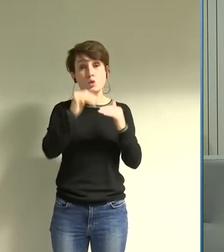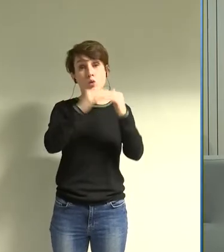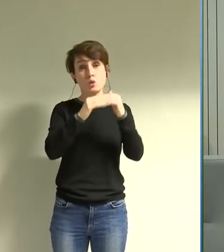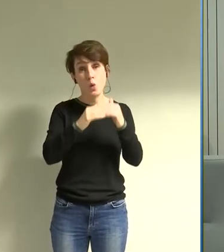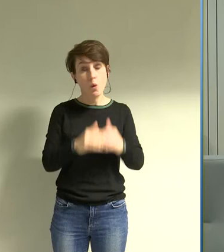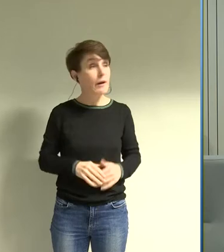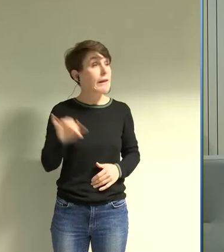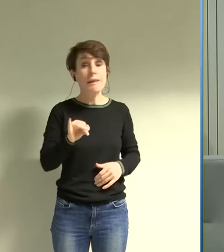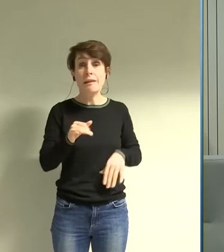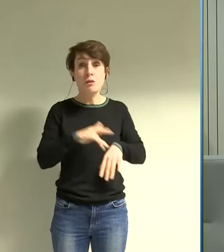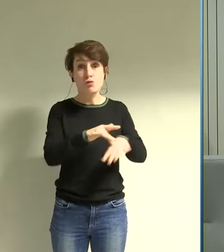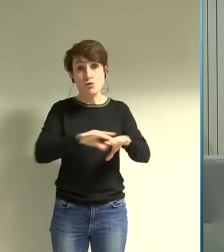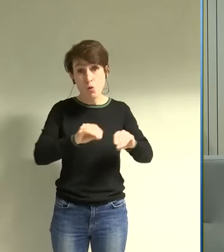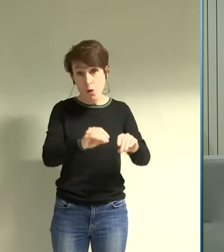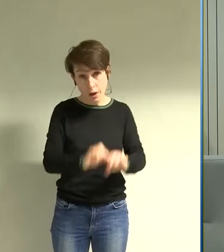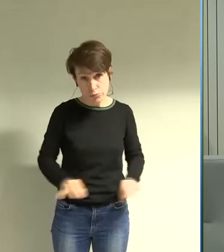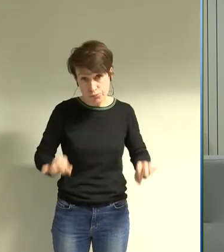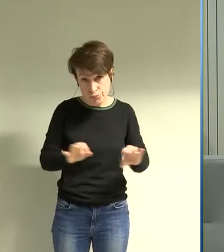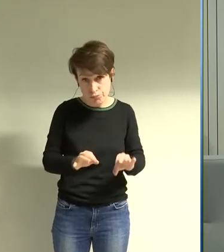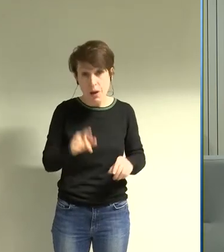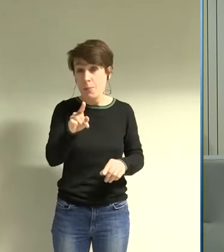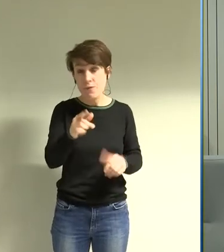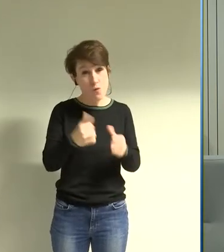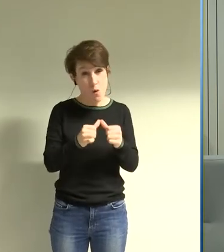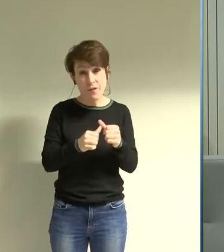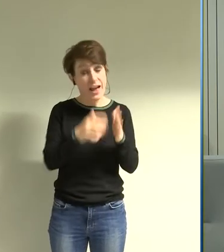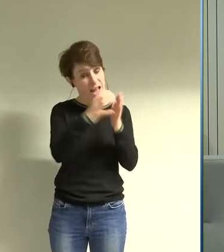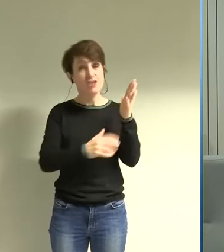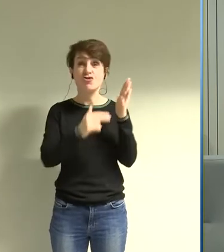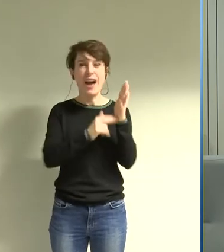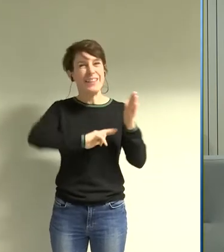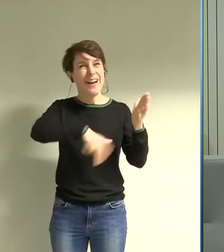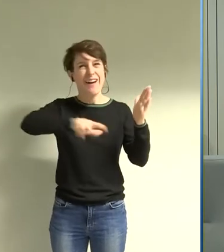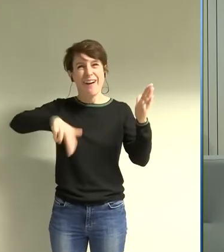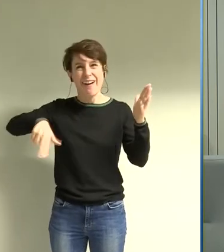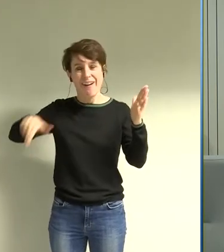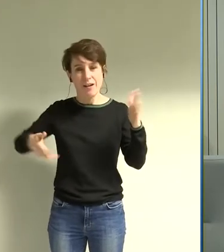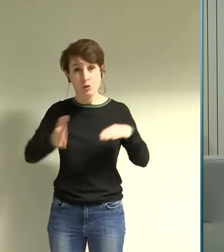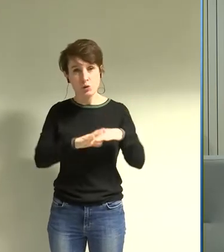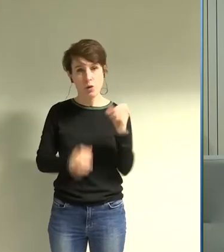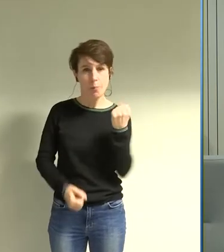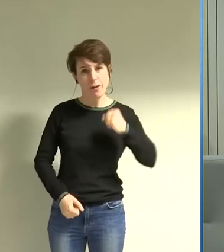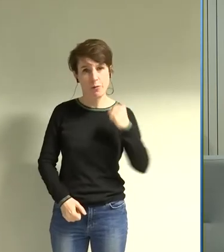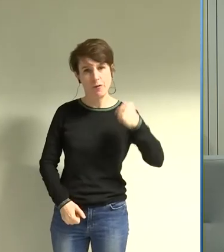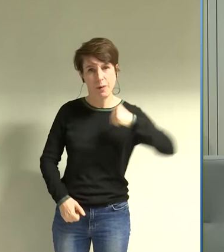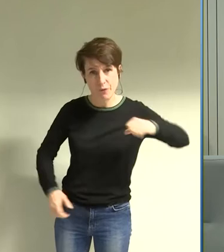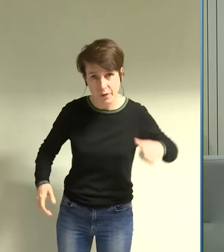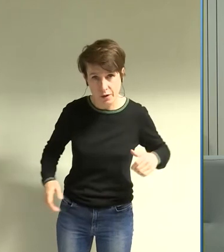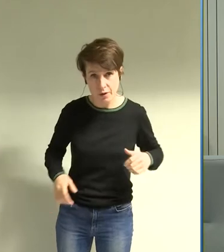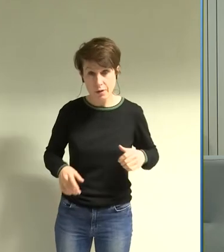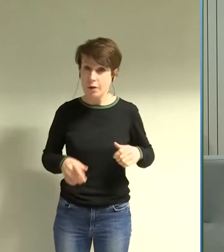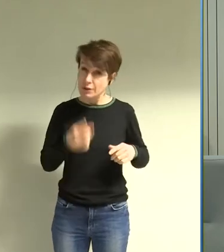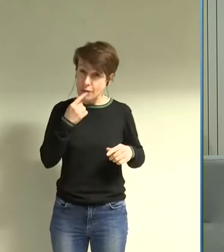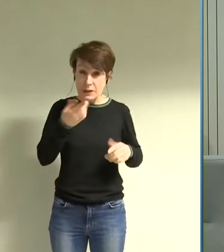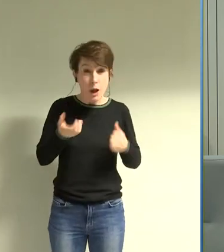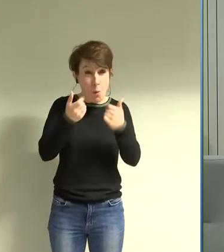mais vous ne respectez rien de ses multiples charte que vous signez après avoir occupé des dizaines de grenoble en allait rédiger